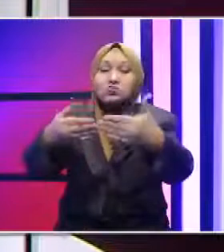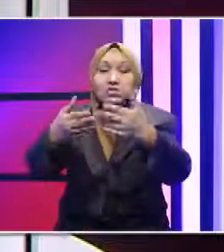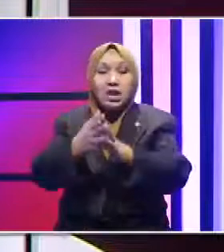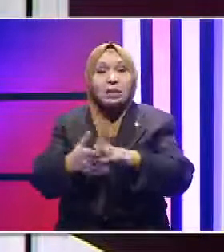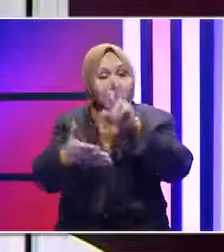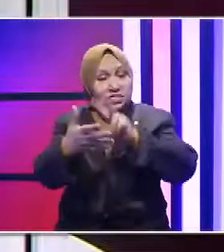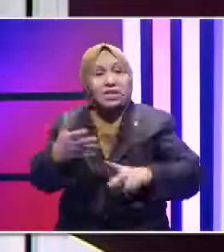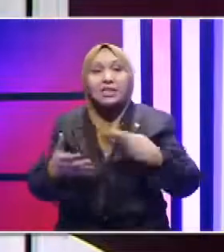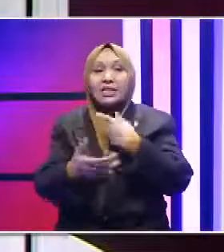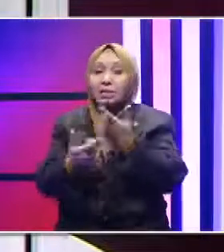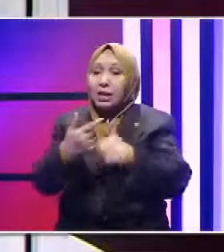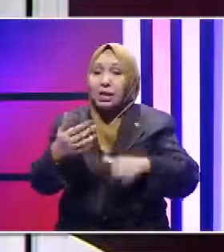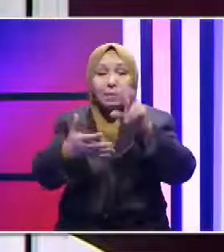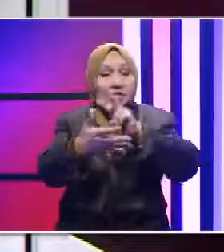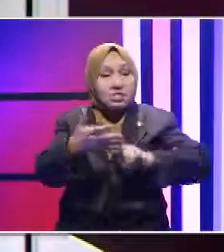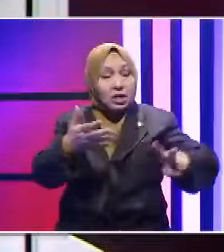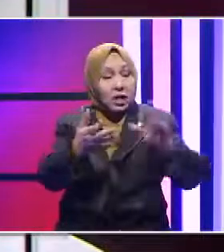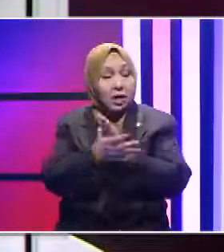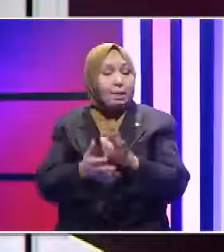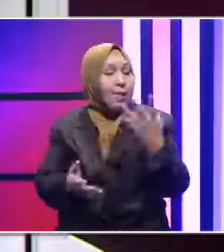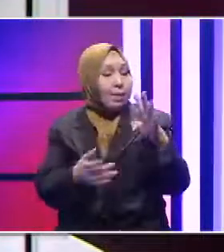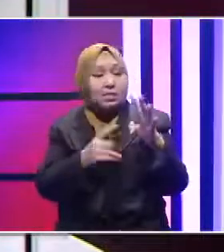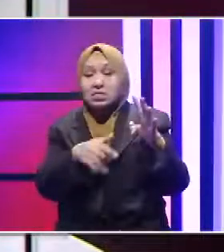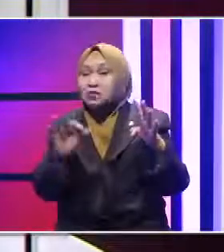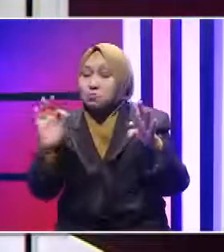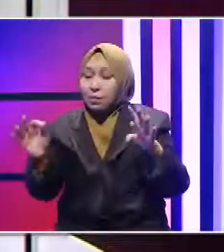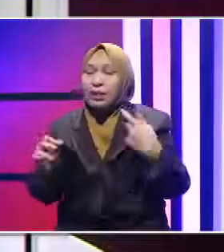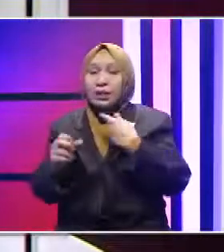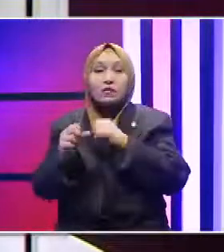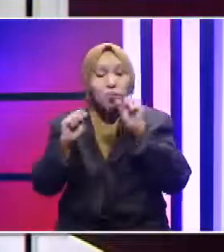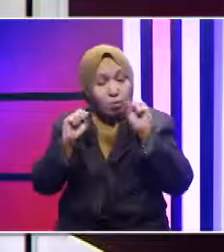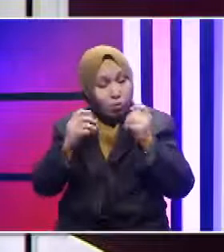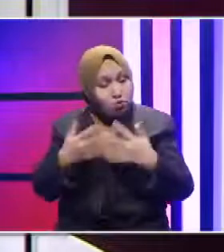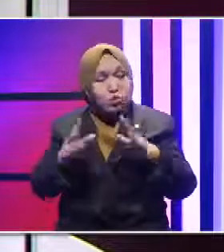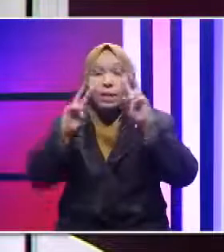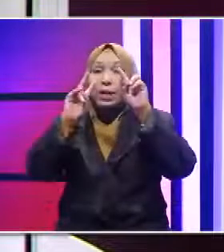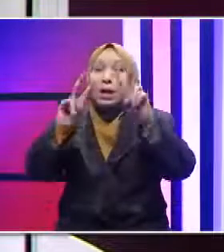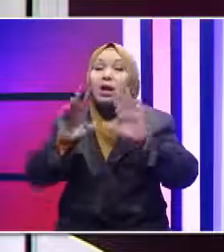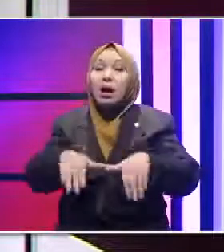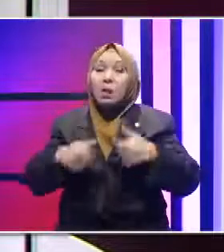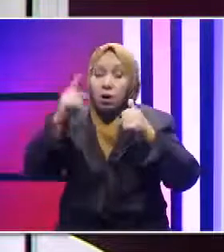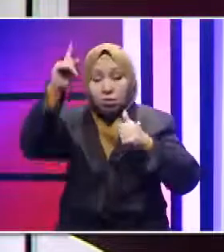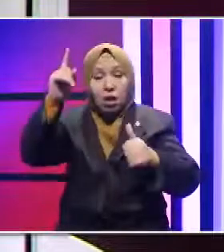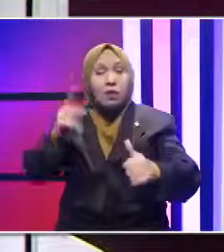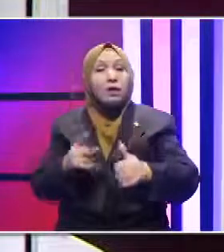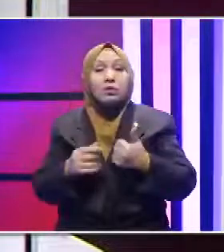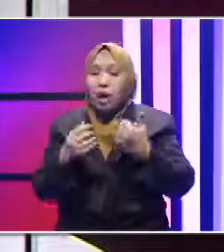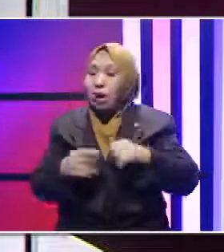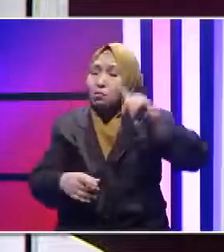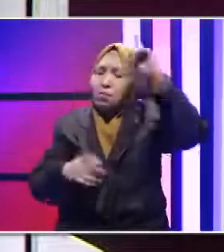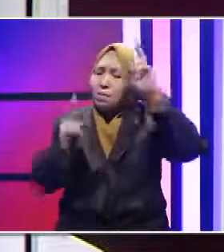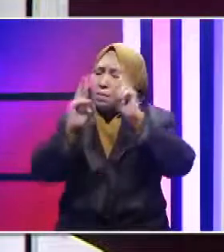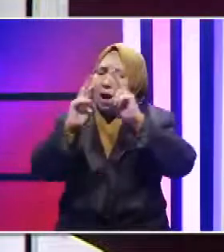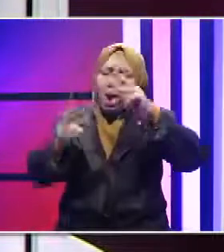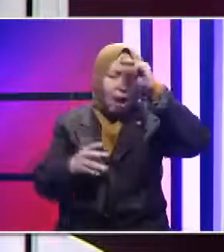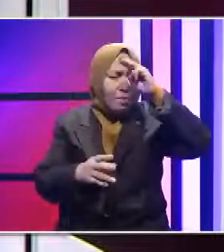daripada ayat yang ke-14 hingga 19 ya. Kalau tadi kita sudah pun melihat bagaimana Allah membuktikan betapa Allah ini amat mulia Ustaz ya. Betul,